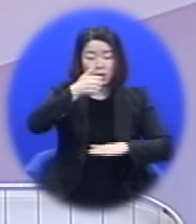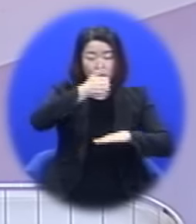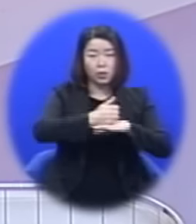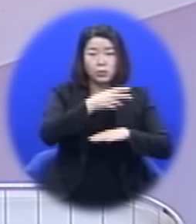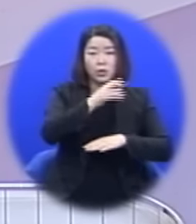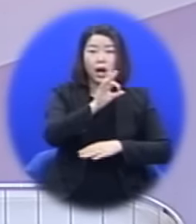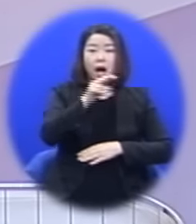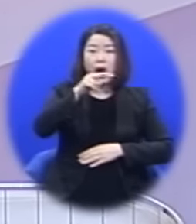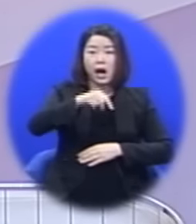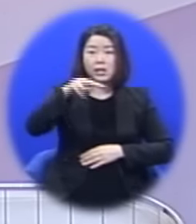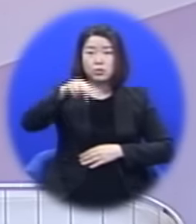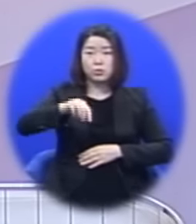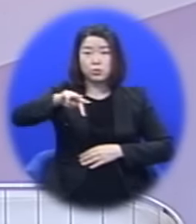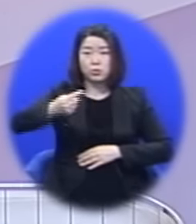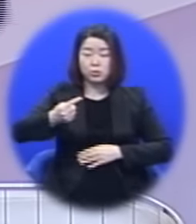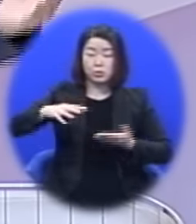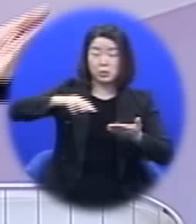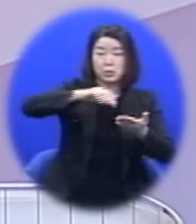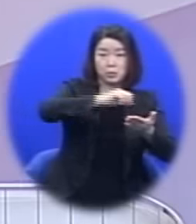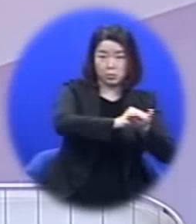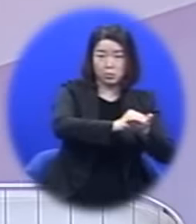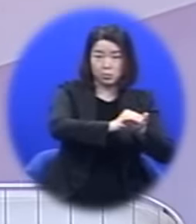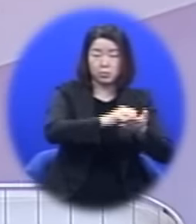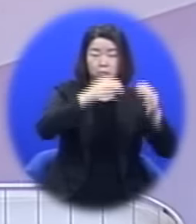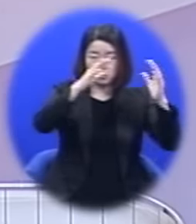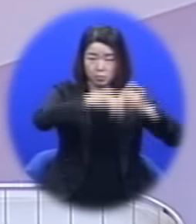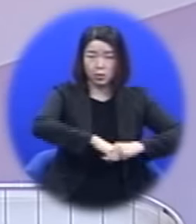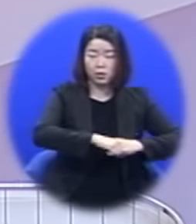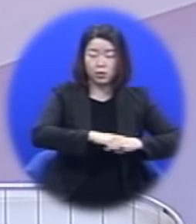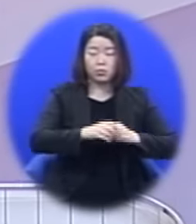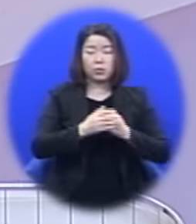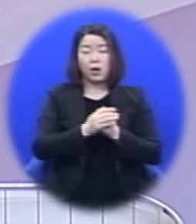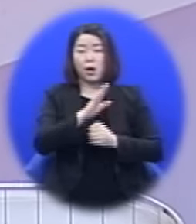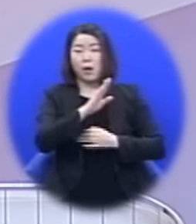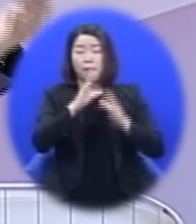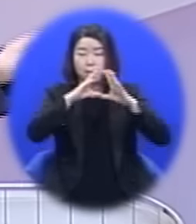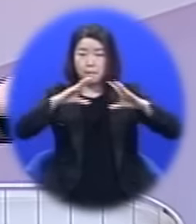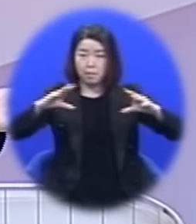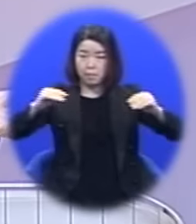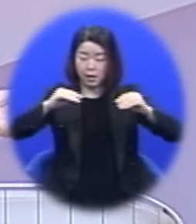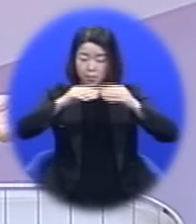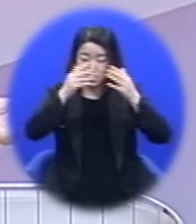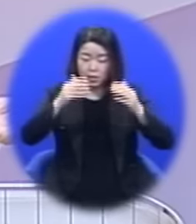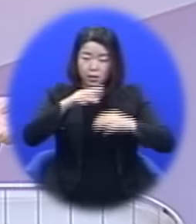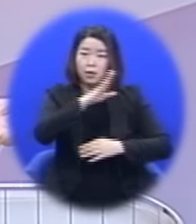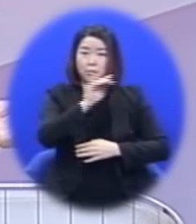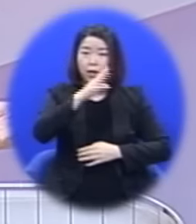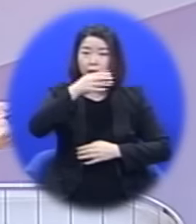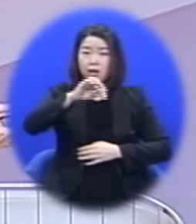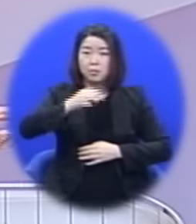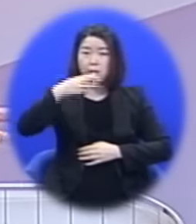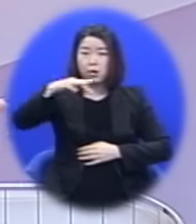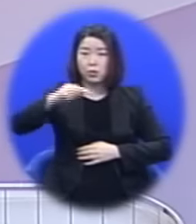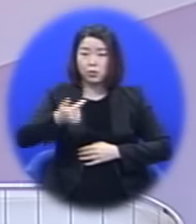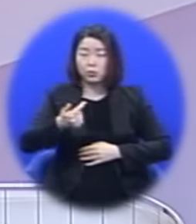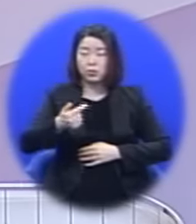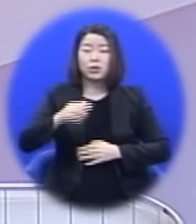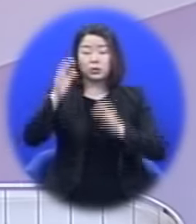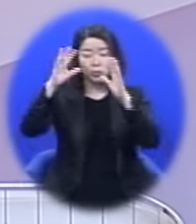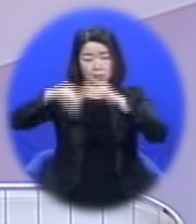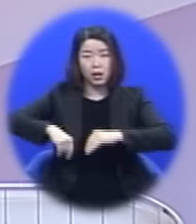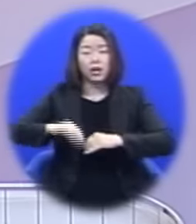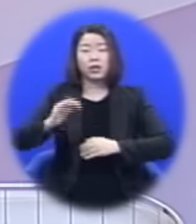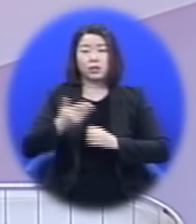멸망하고 유다는 바벨론에게 멸망하고 맙니다. 기도가 무슨 소용이 있냐? 그러나